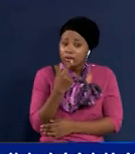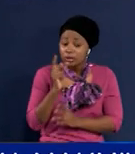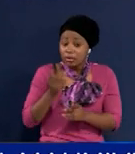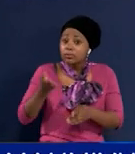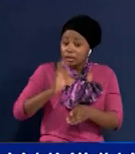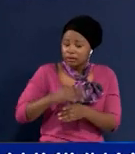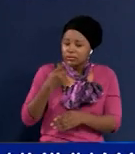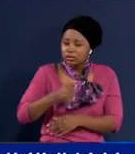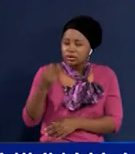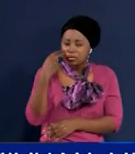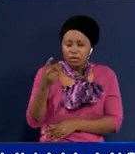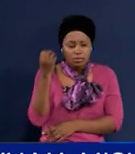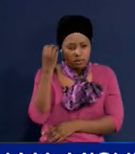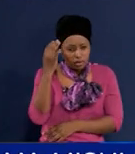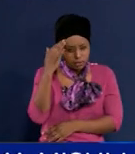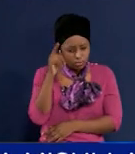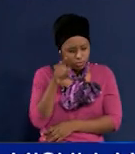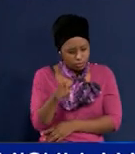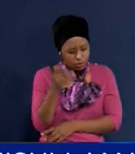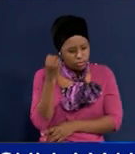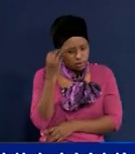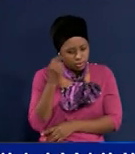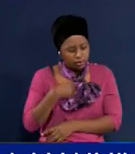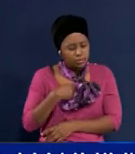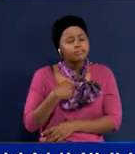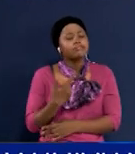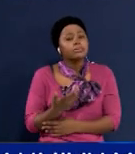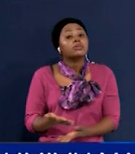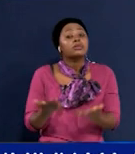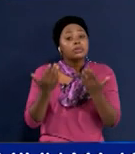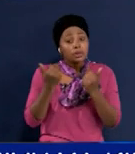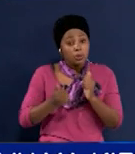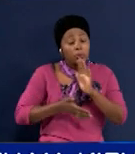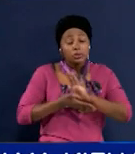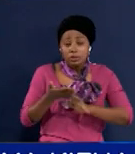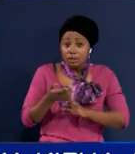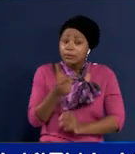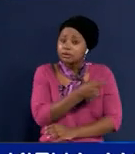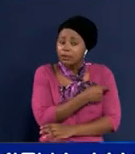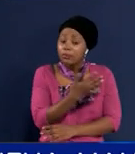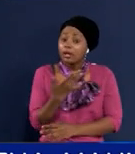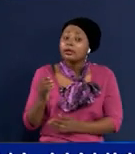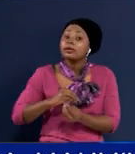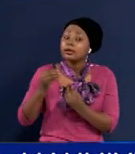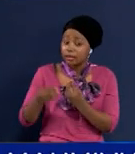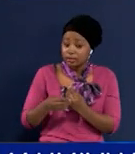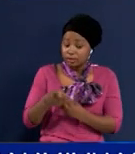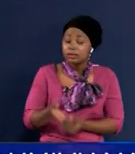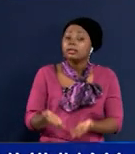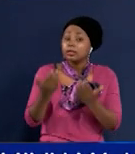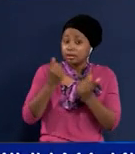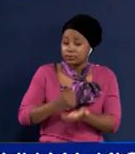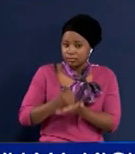mgonjwa atakavyobainisha kuona kwamba huyu mgonjwa nilie naye naweza nikamuanzishia matibabu ya aina ipi ambayo yatamfaa zaidi.